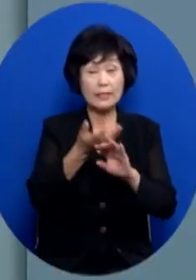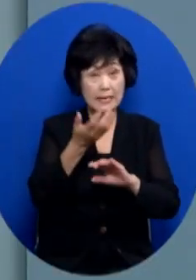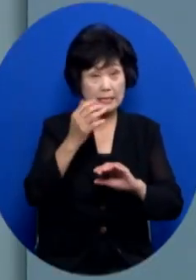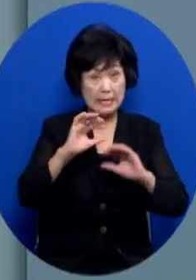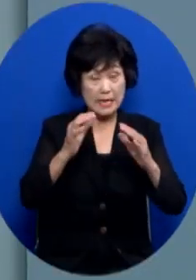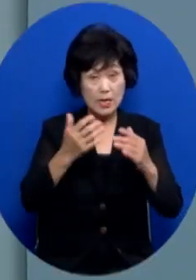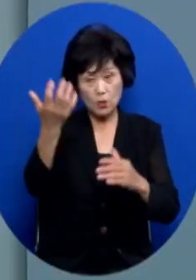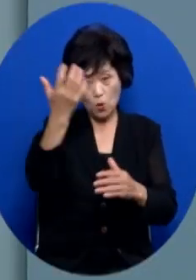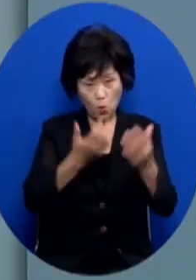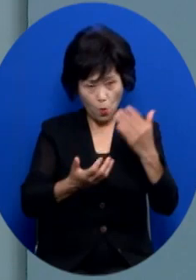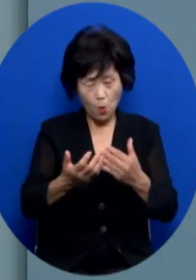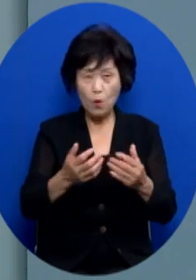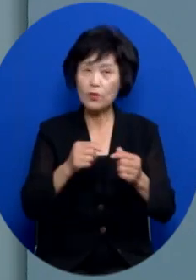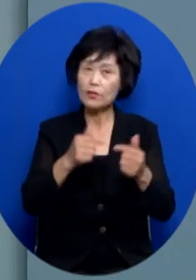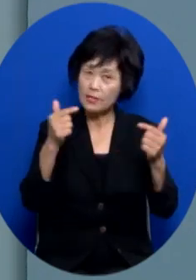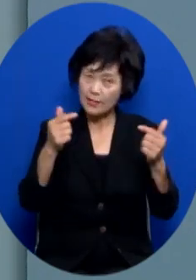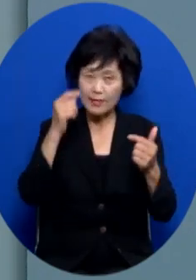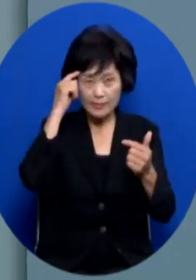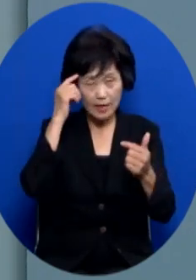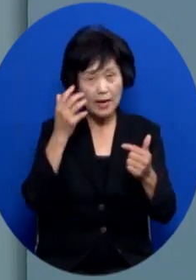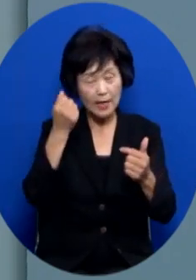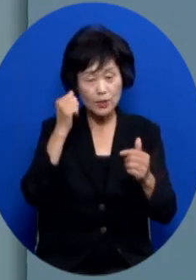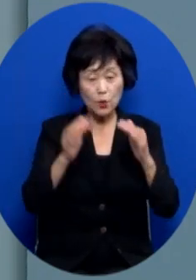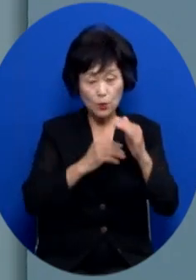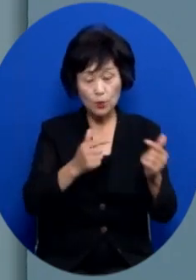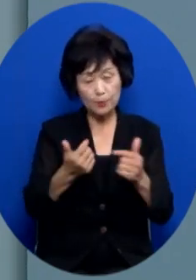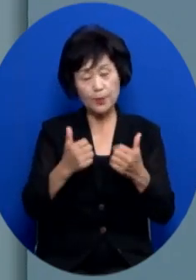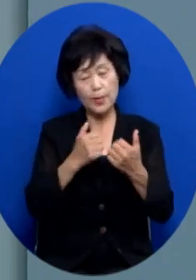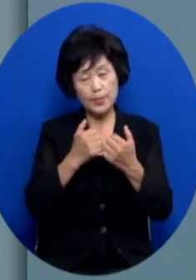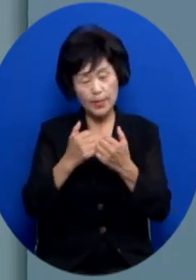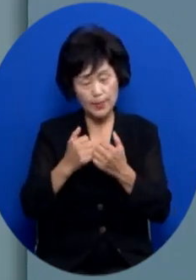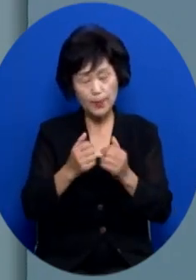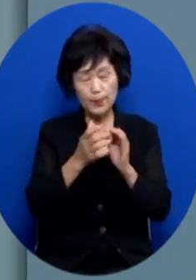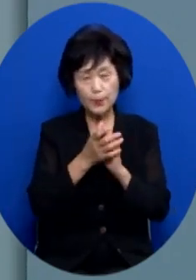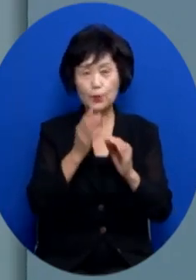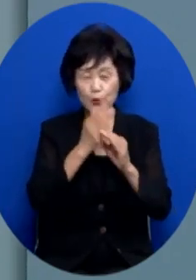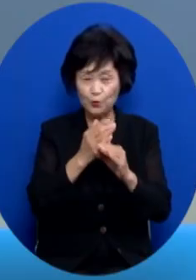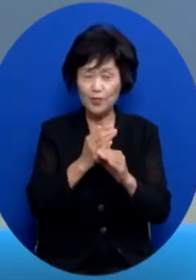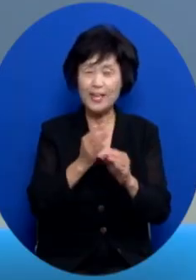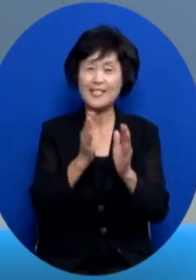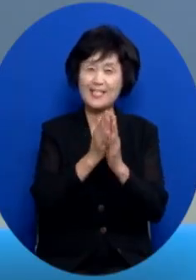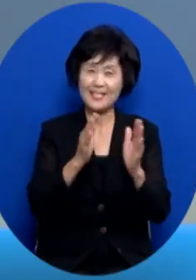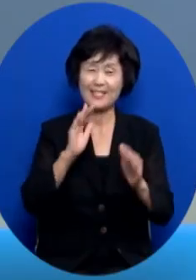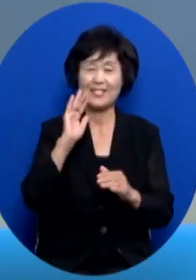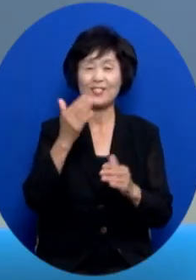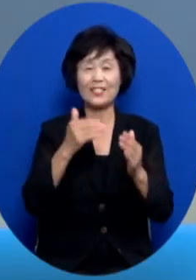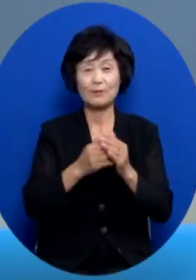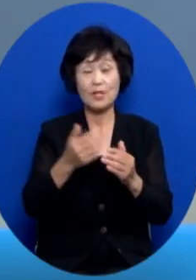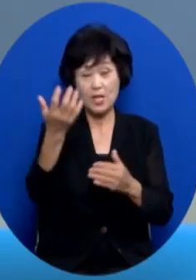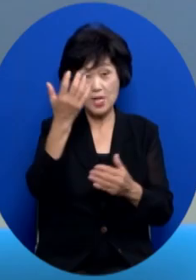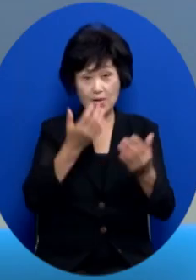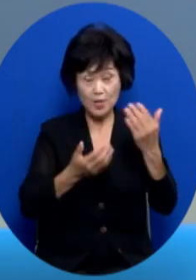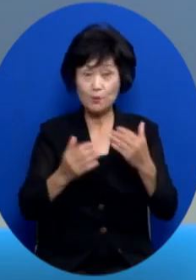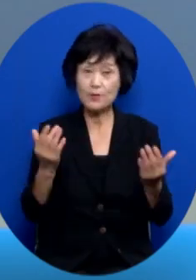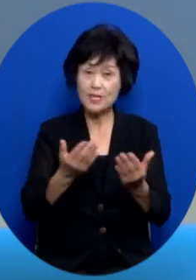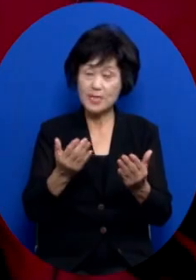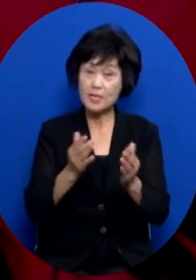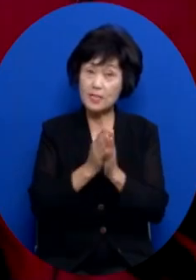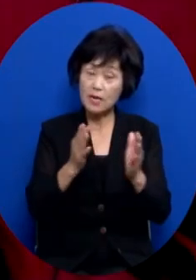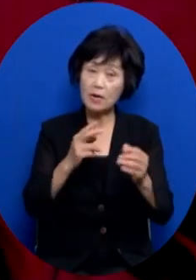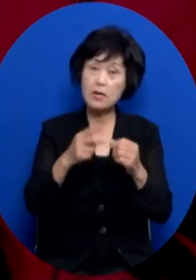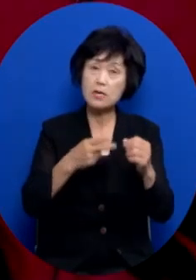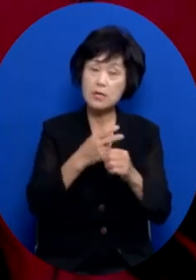을예상하고 교회운영위원회및 교인들과상의하고기도하며 이일을준비했습니다. 예.이민자사역을시작하신지2년반이되었다고들었습니다